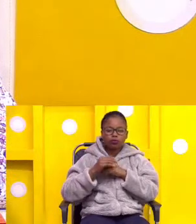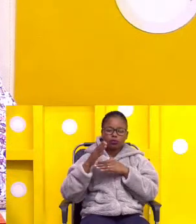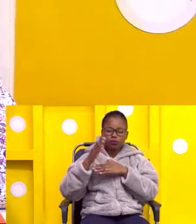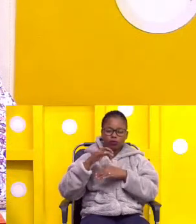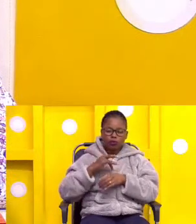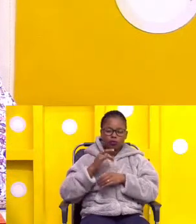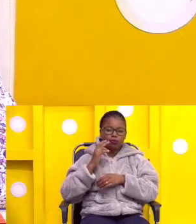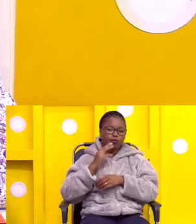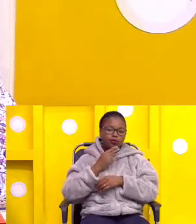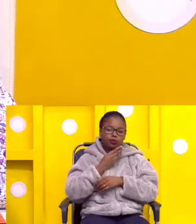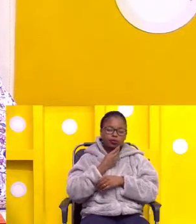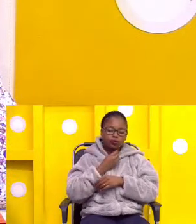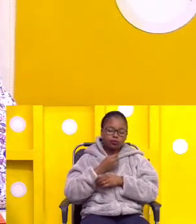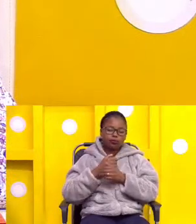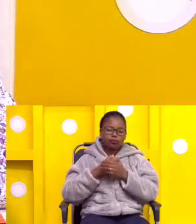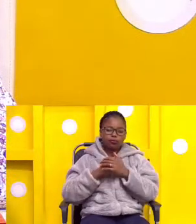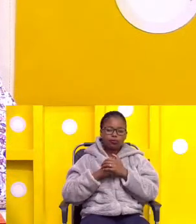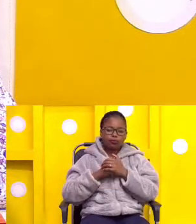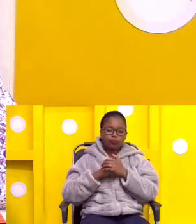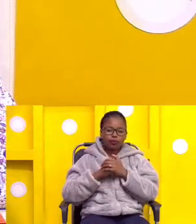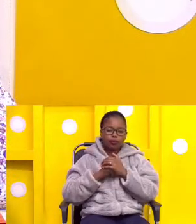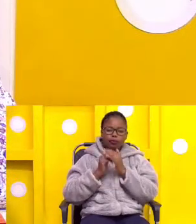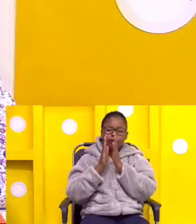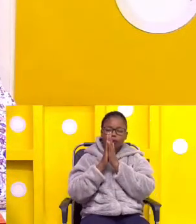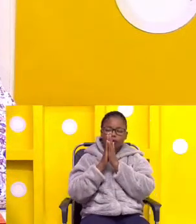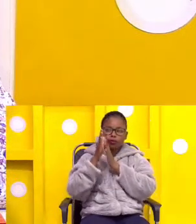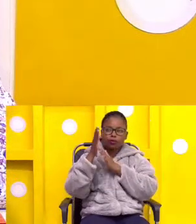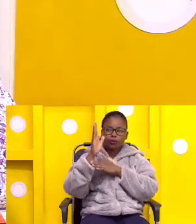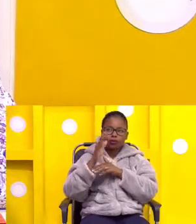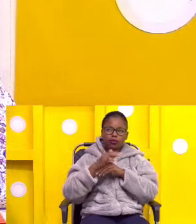tha bwana asifiwe sana